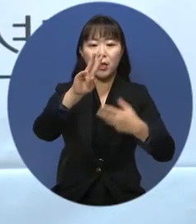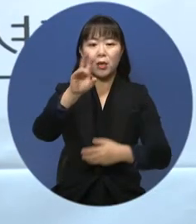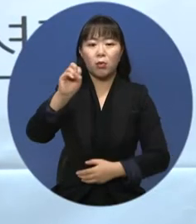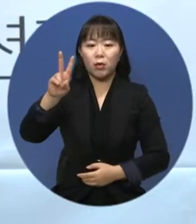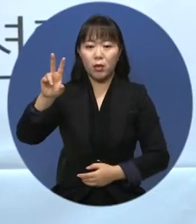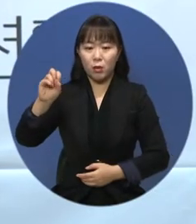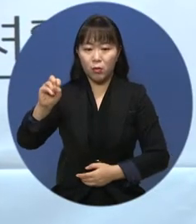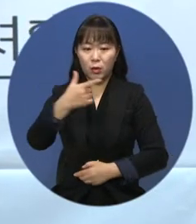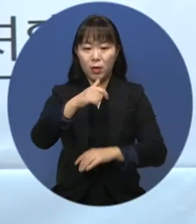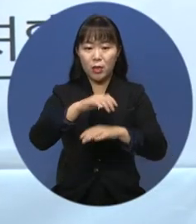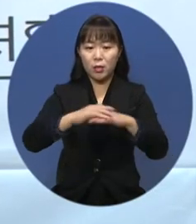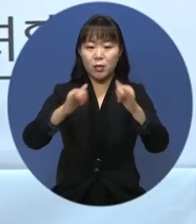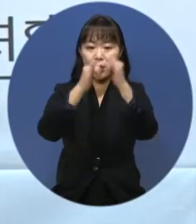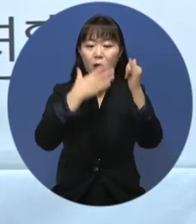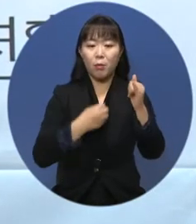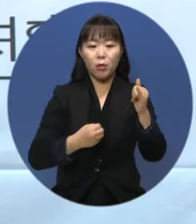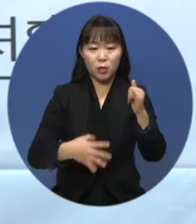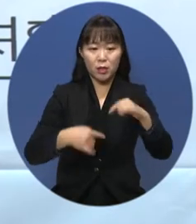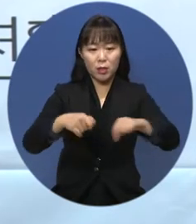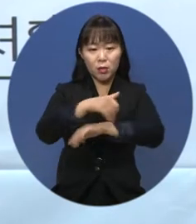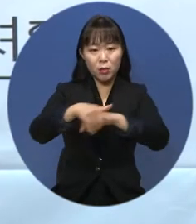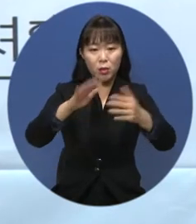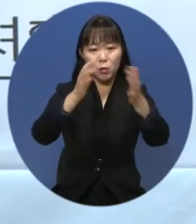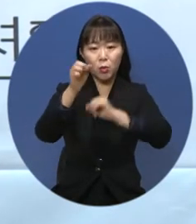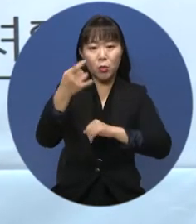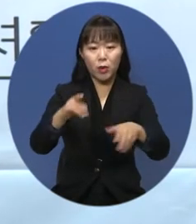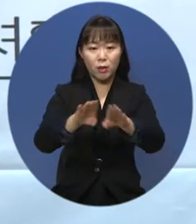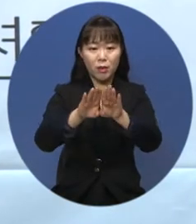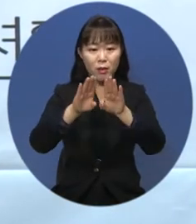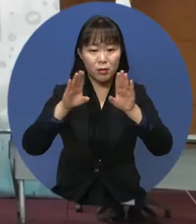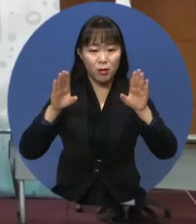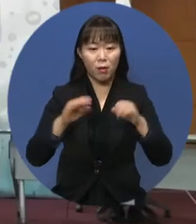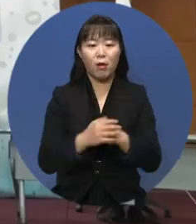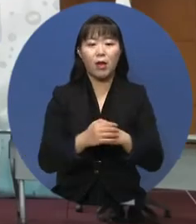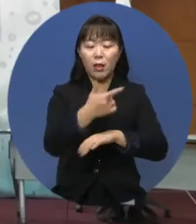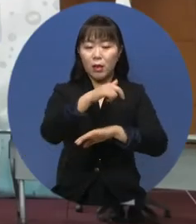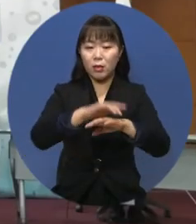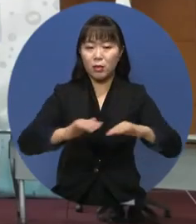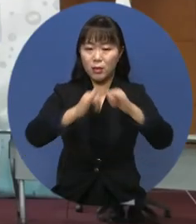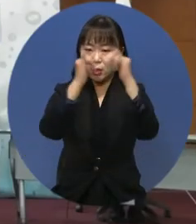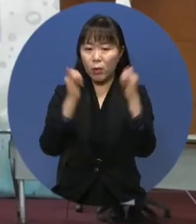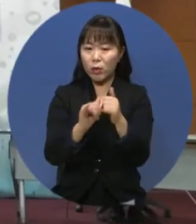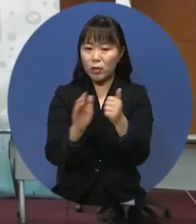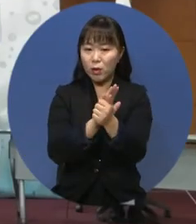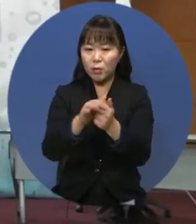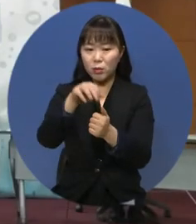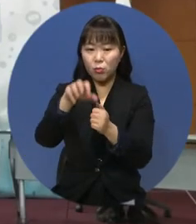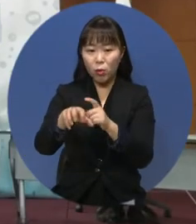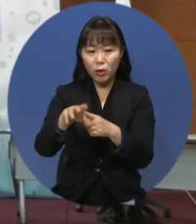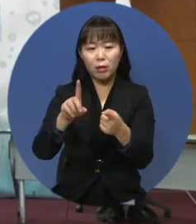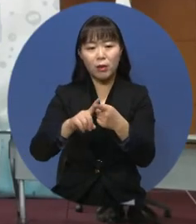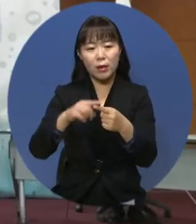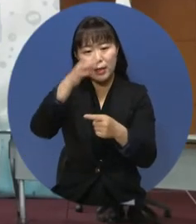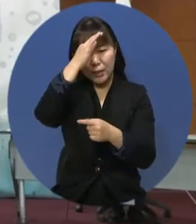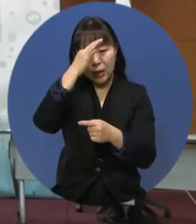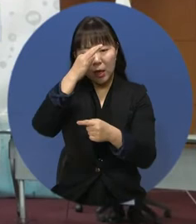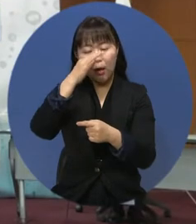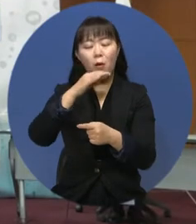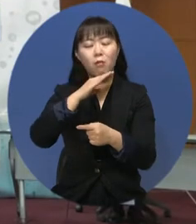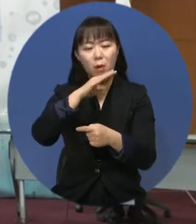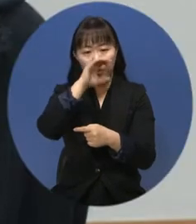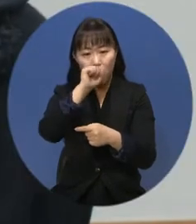고이고 대전 사회복지 정책 토론회를 개최해 대전 사회서비스 원 기능의 최적화 란 주제로